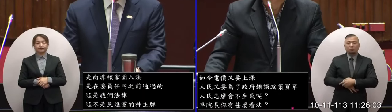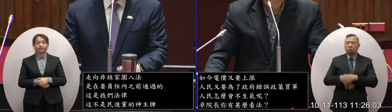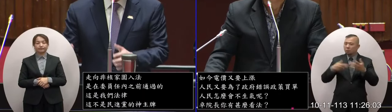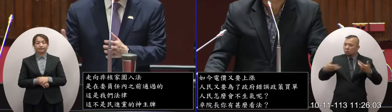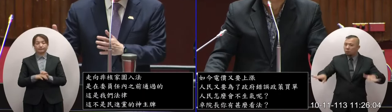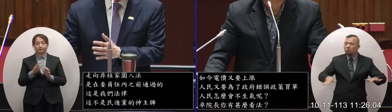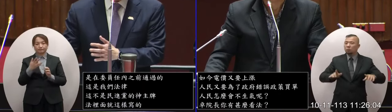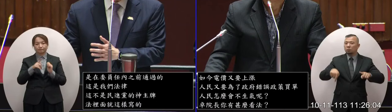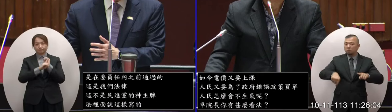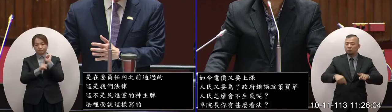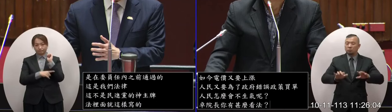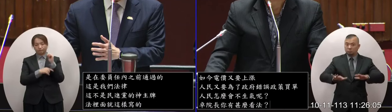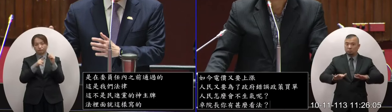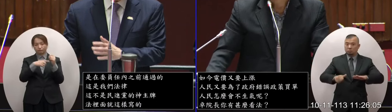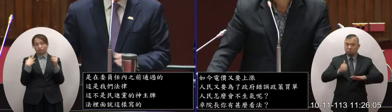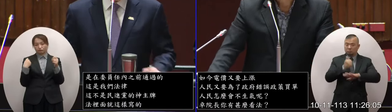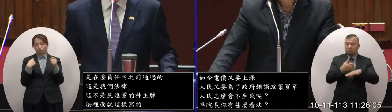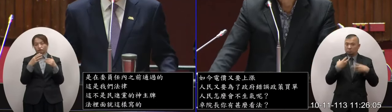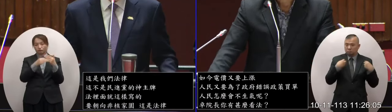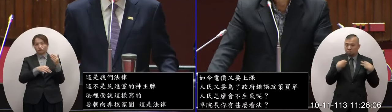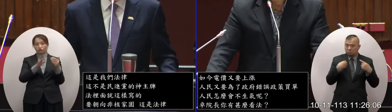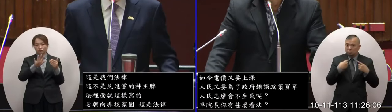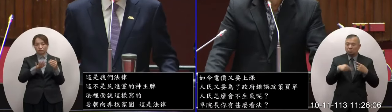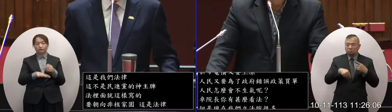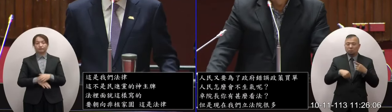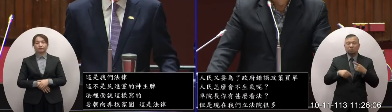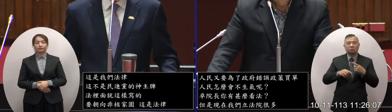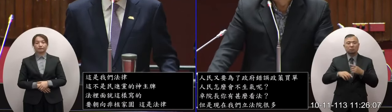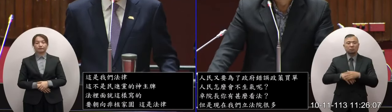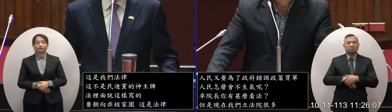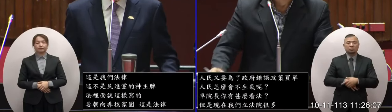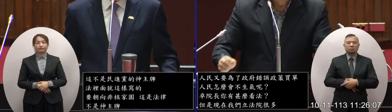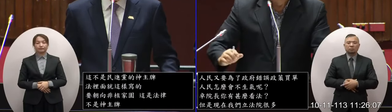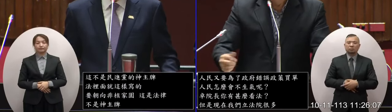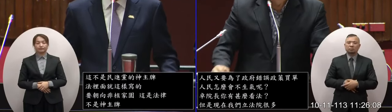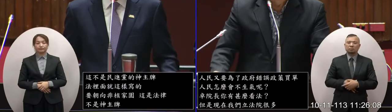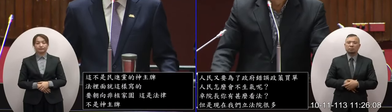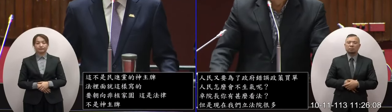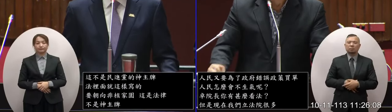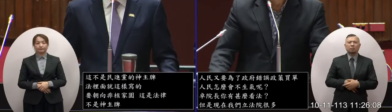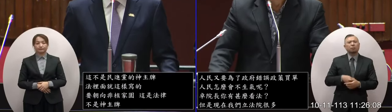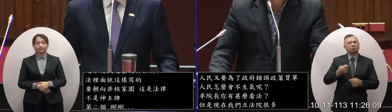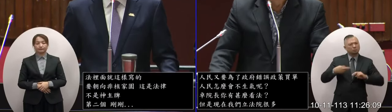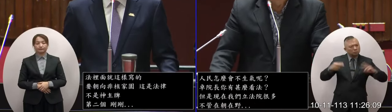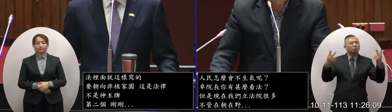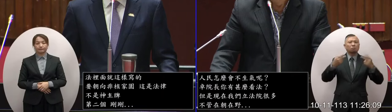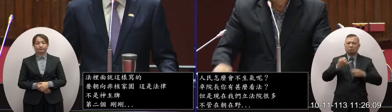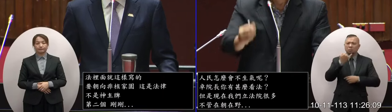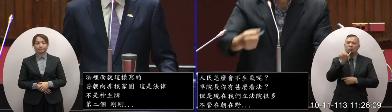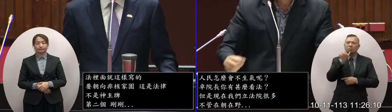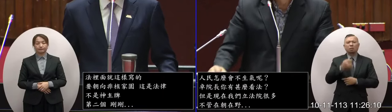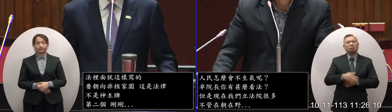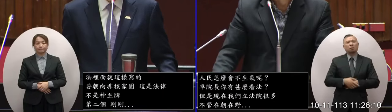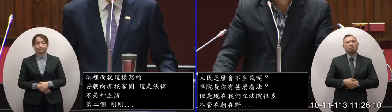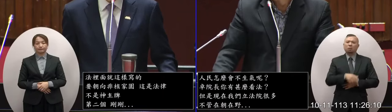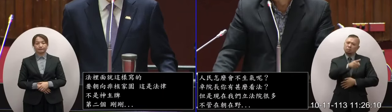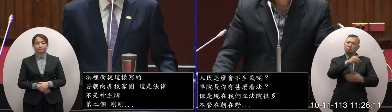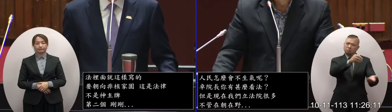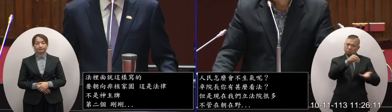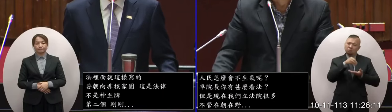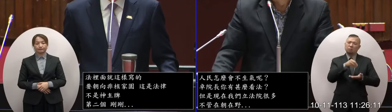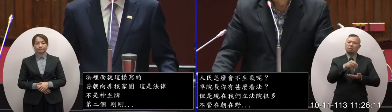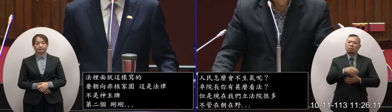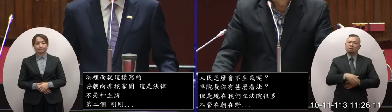朝在野， 但是法律现在还是在的、哦、这部法律现在还是在的， 还在，那可以改啊，可以修啊，你们要提出来